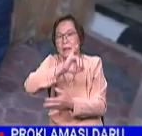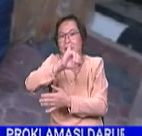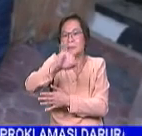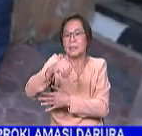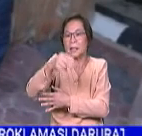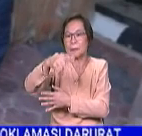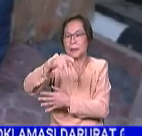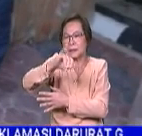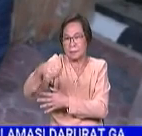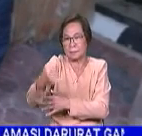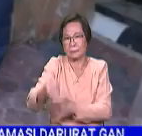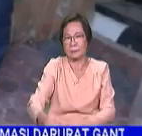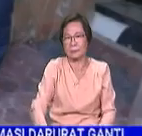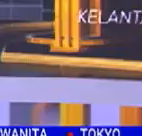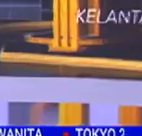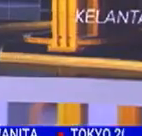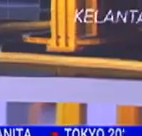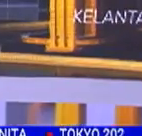pengakutan